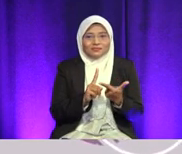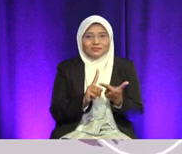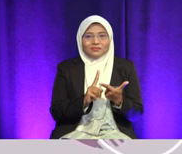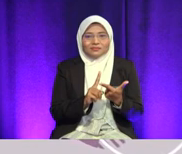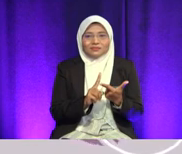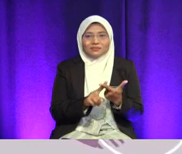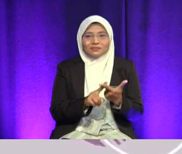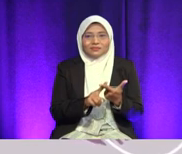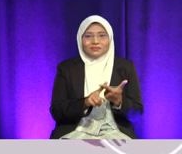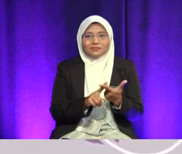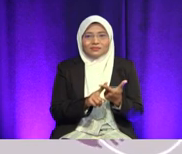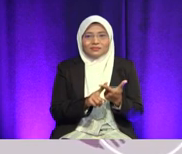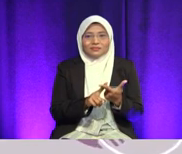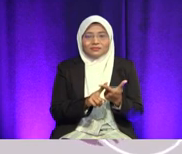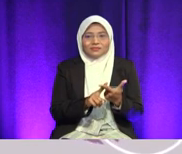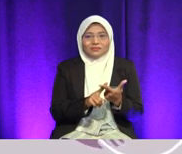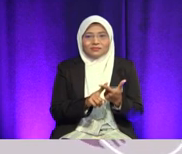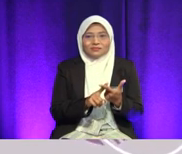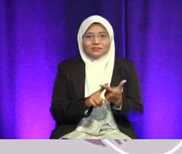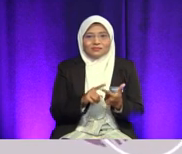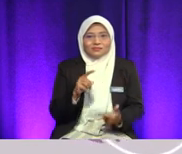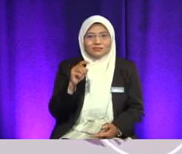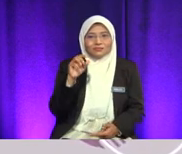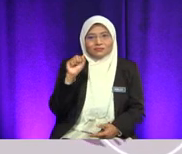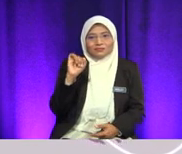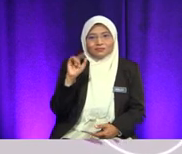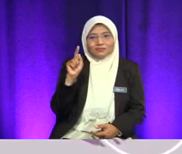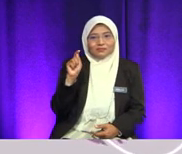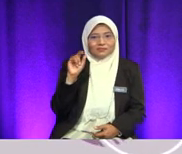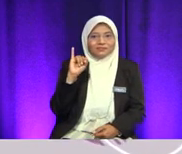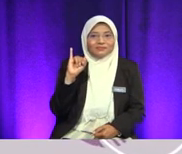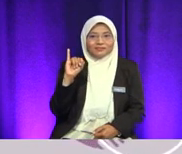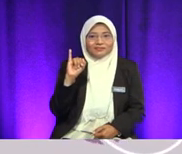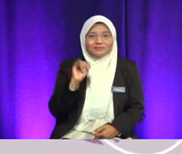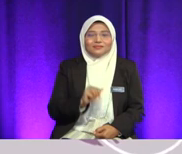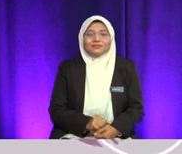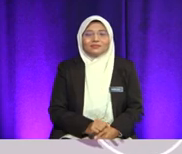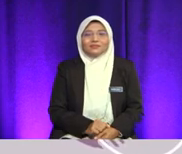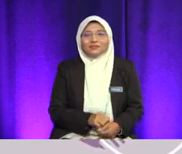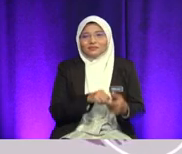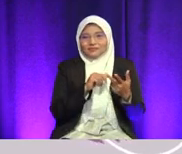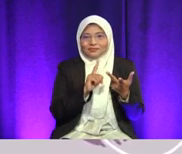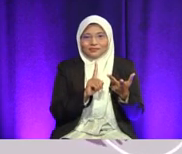sama Siti Fatimah Hana sarudin Siti Fatimah udah bersedia